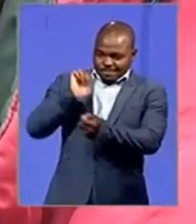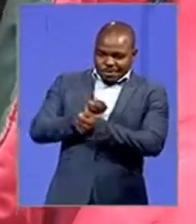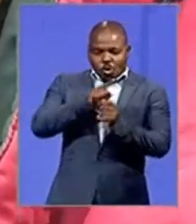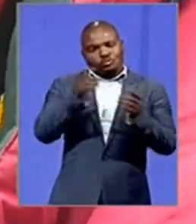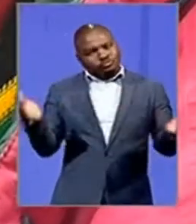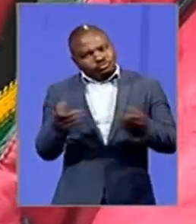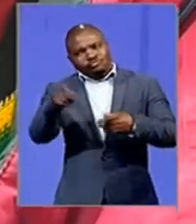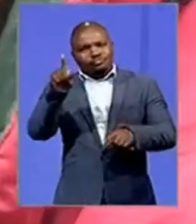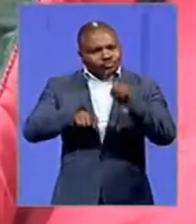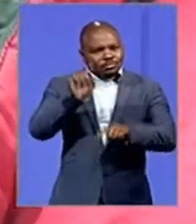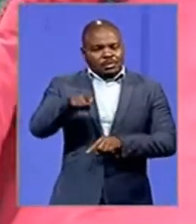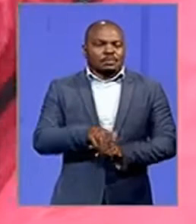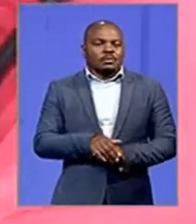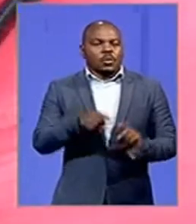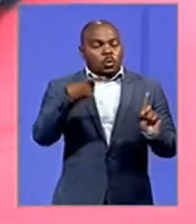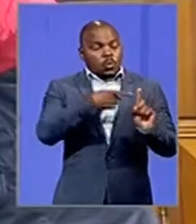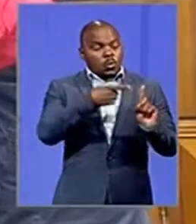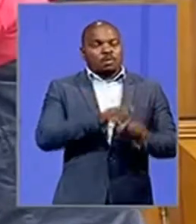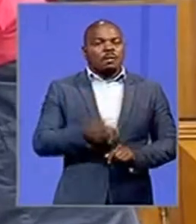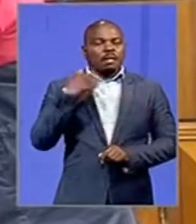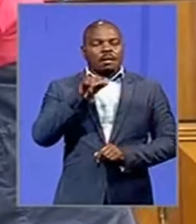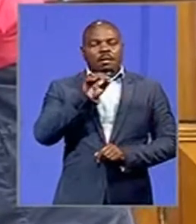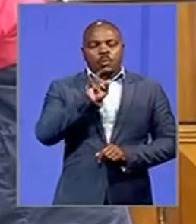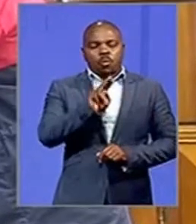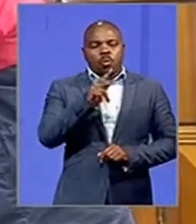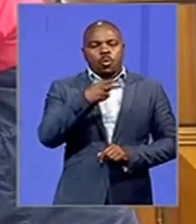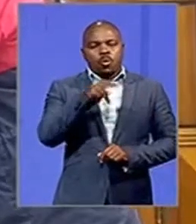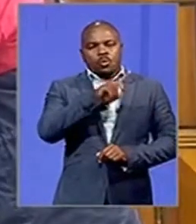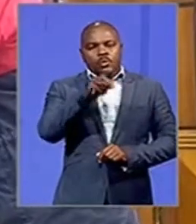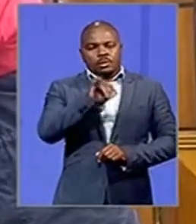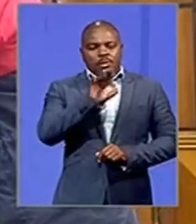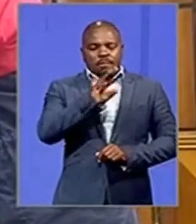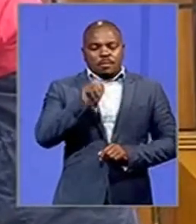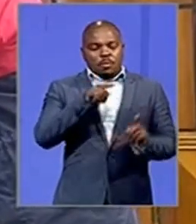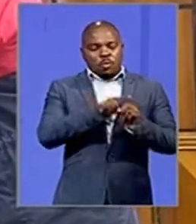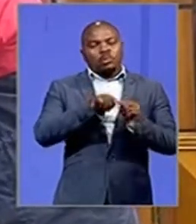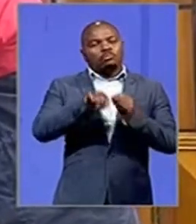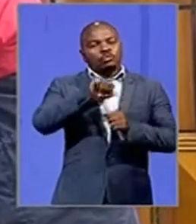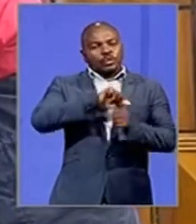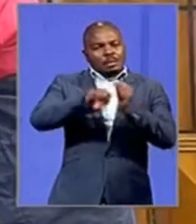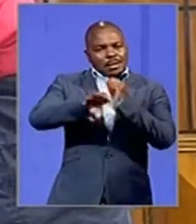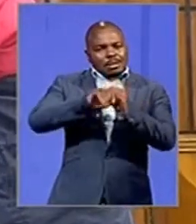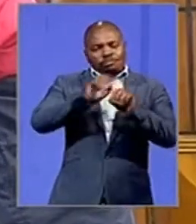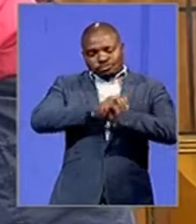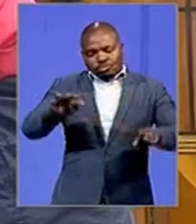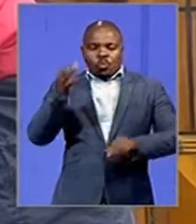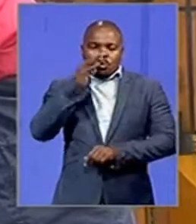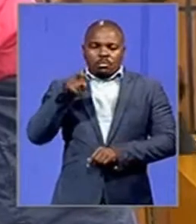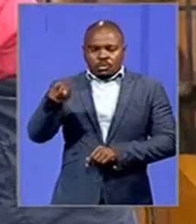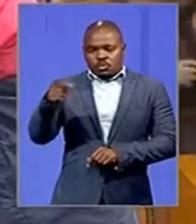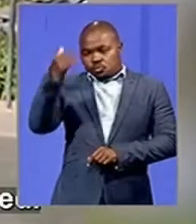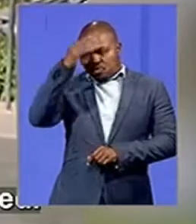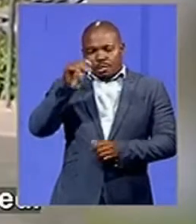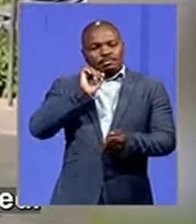wa Ukhozi FM Ngizwe Mchunu o ile a phatlalatša molaetša go marangrang a dikgokagano gore Zuma a lokolwe